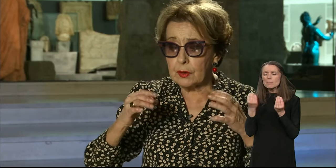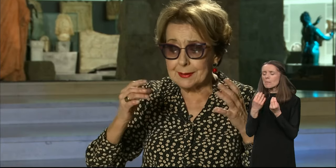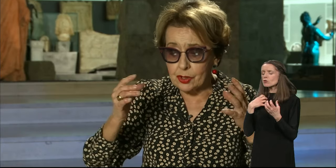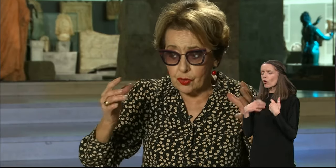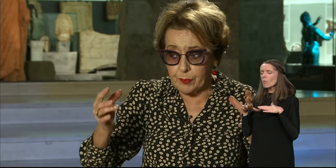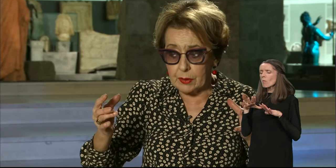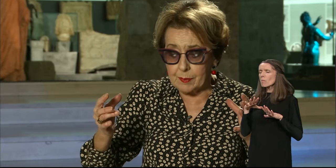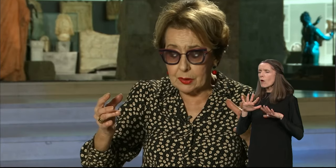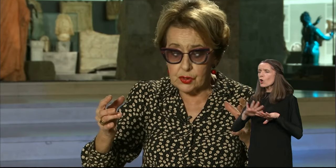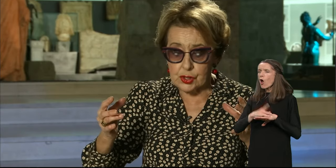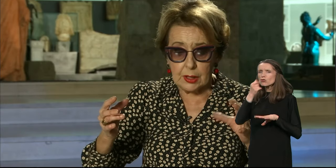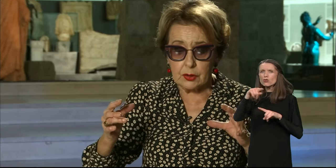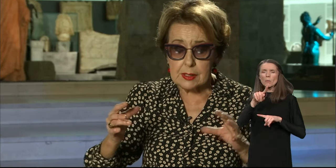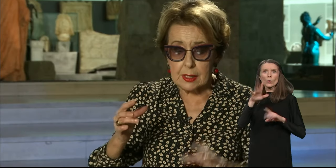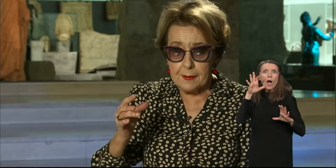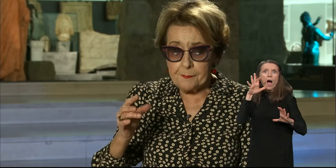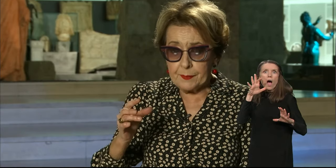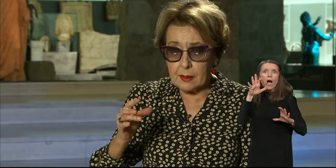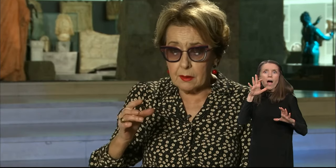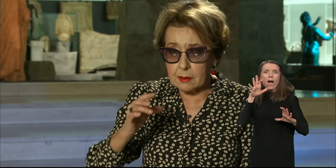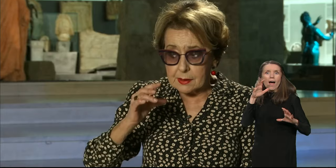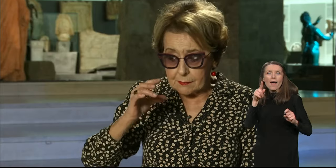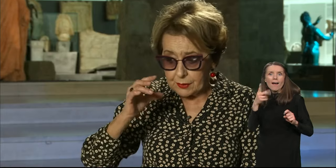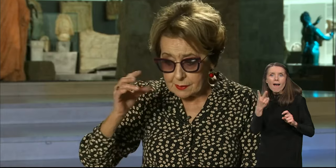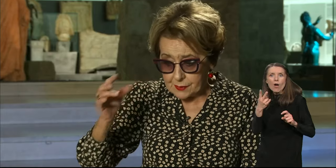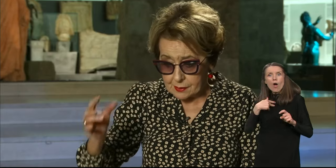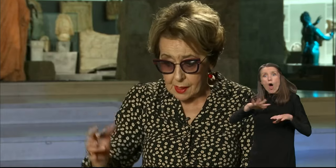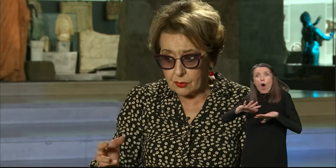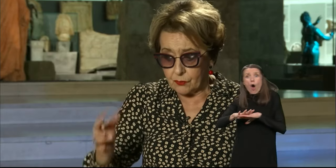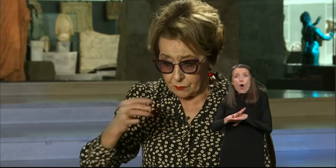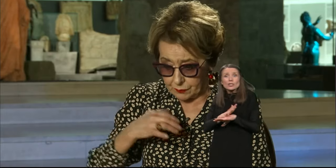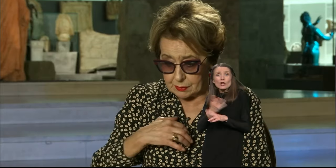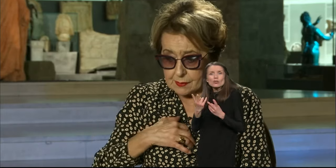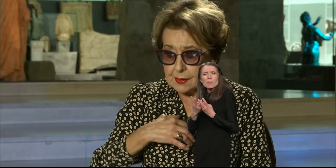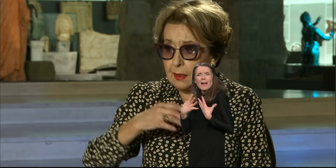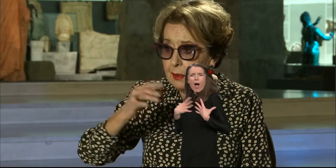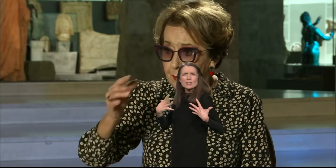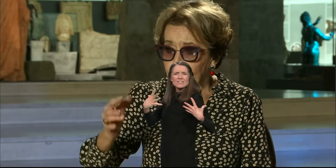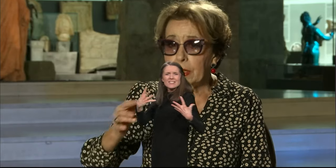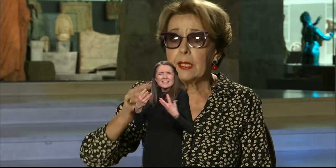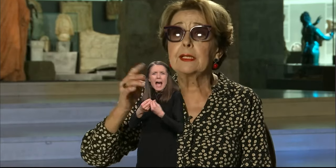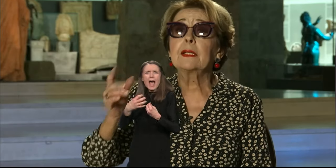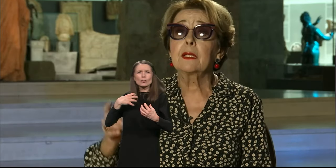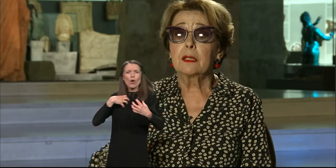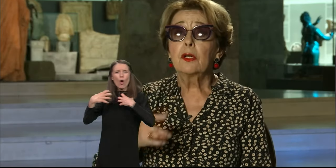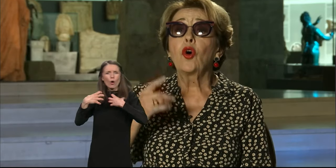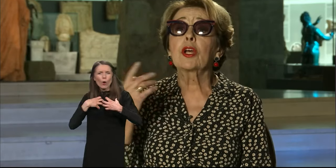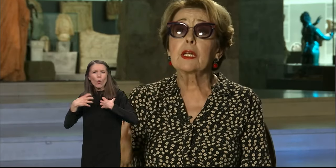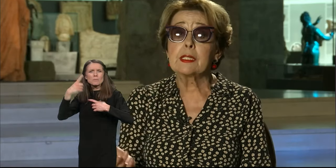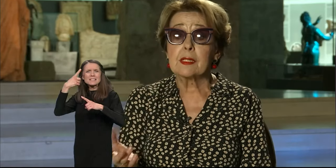prosto tačno imate osjećaj kao da ste vi svi zajedno, vi na sceni i publika,